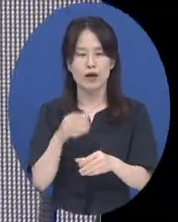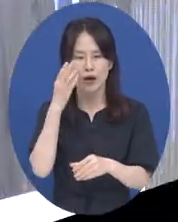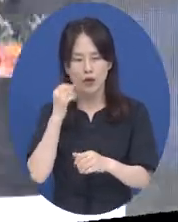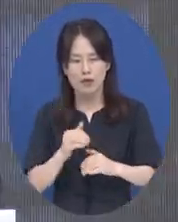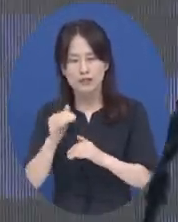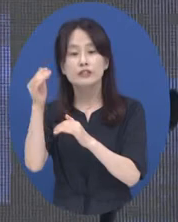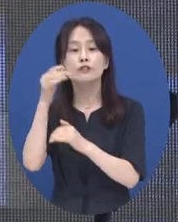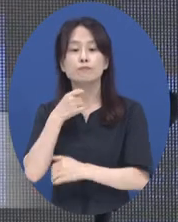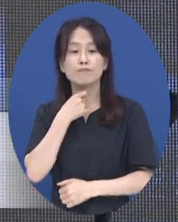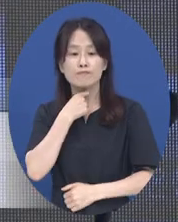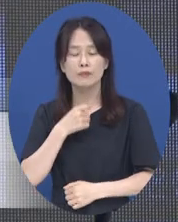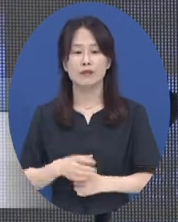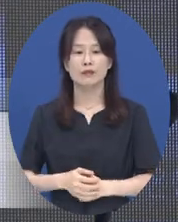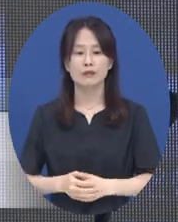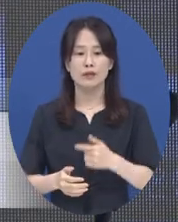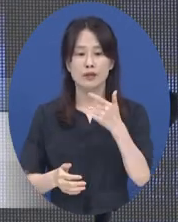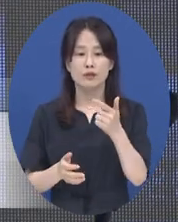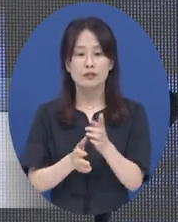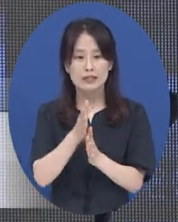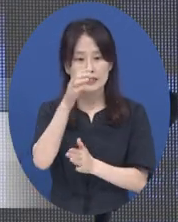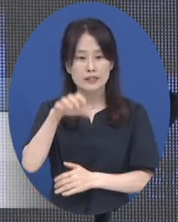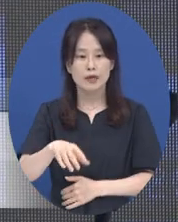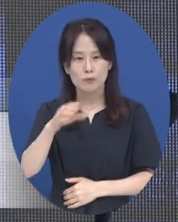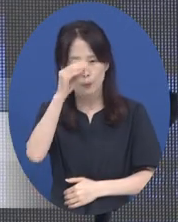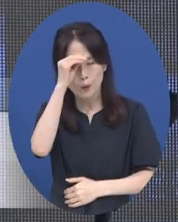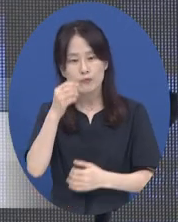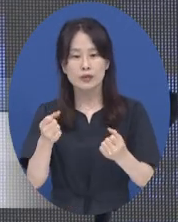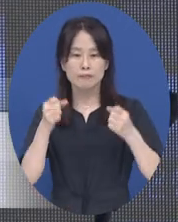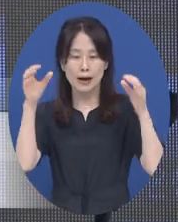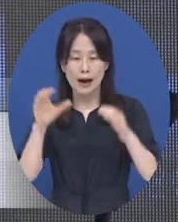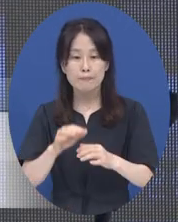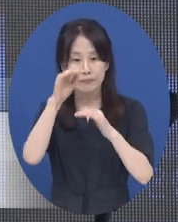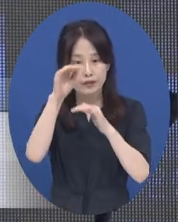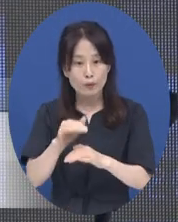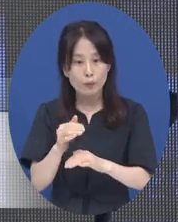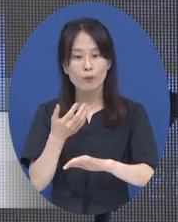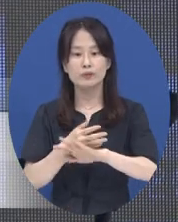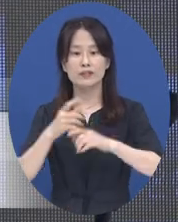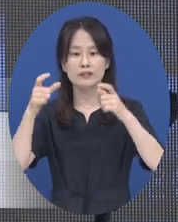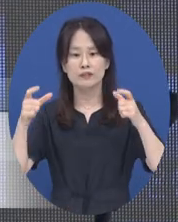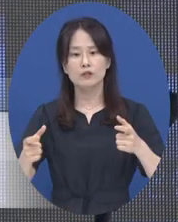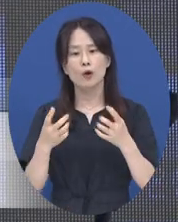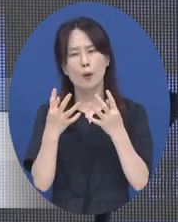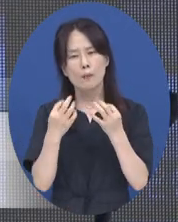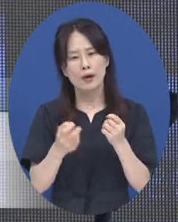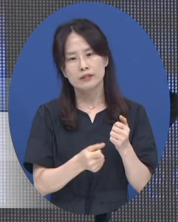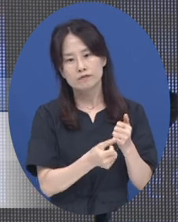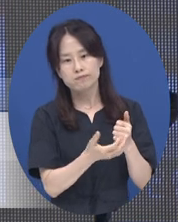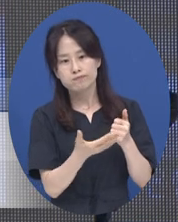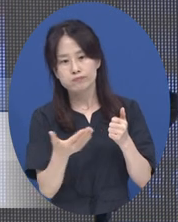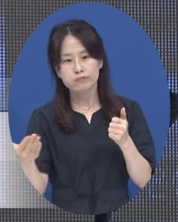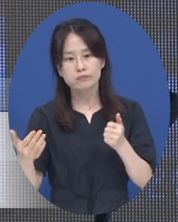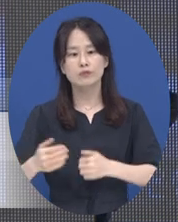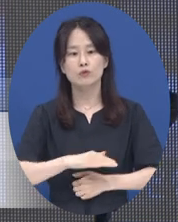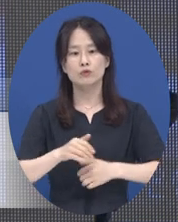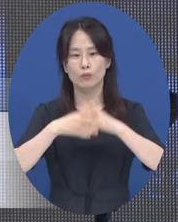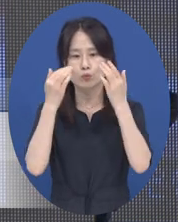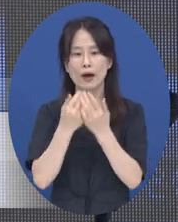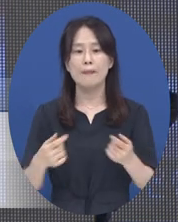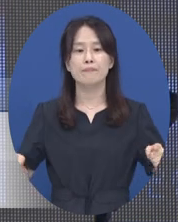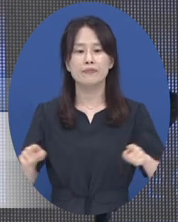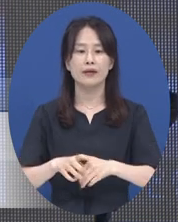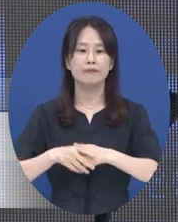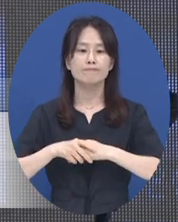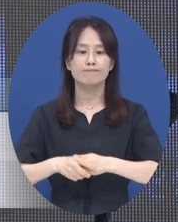바랍니다. 이 6개 시의 이 모범적 협력 사례가 다른 지역에도 많은 영향을 미쳐서 우리